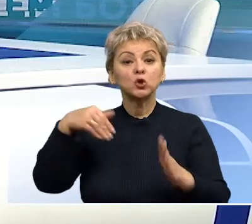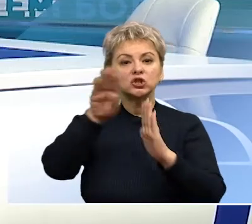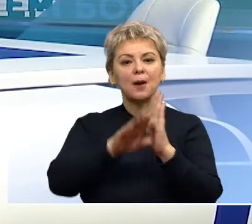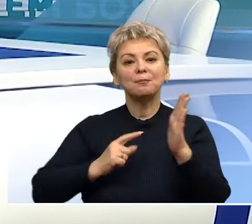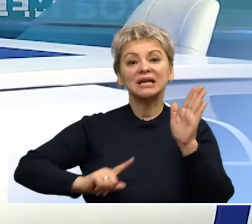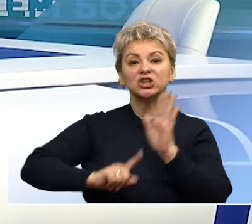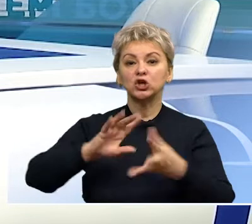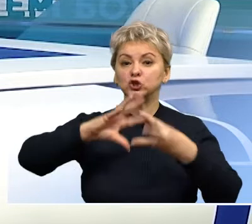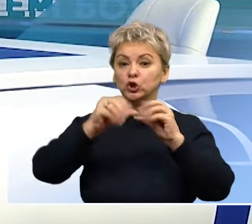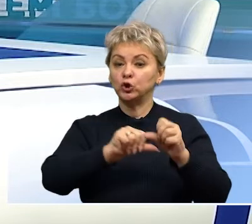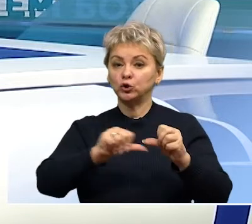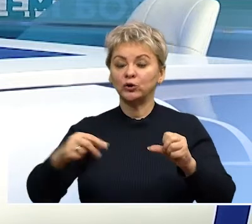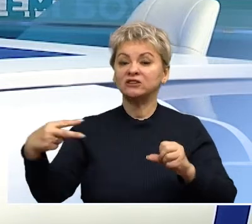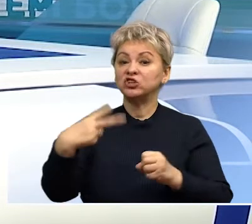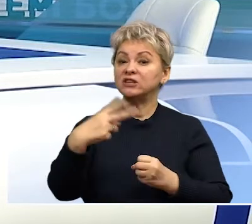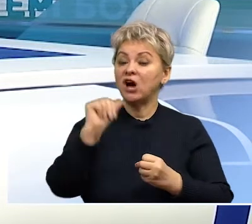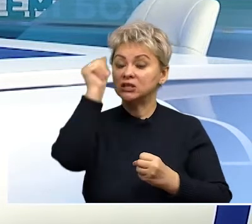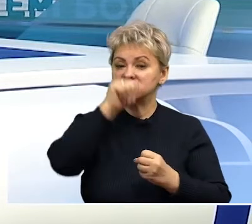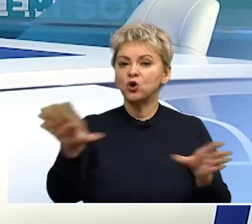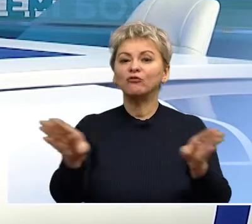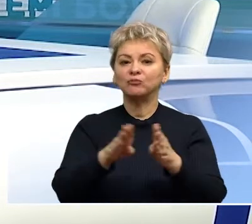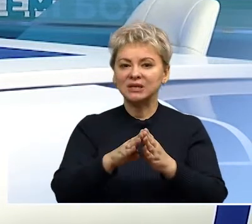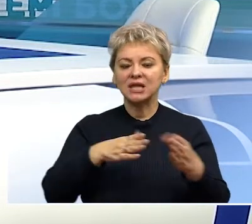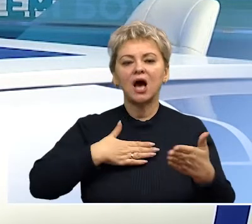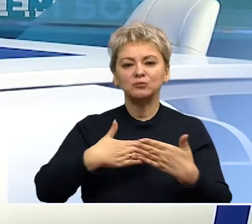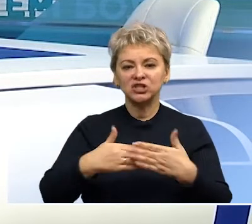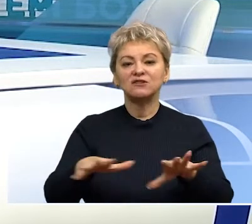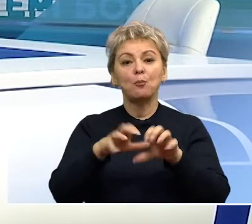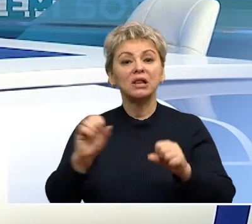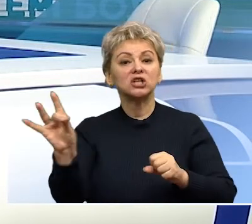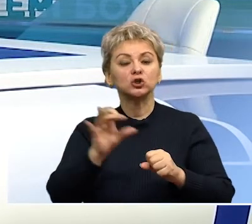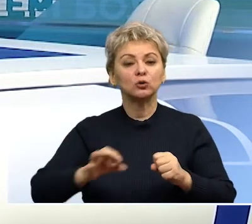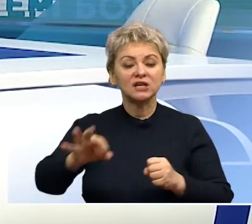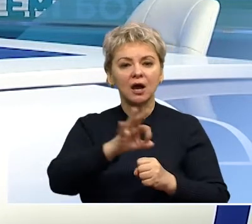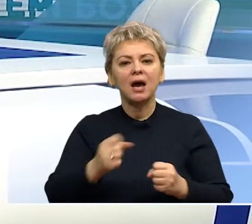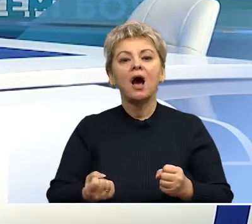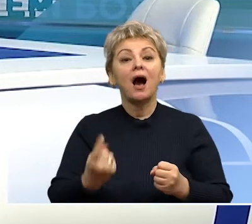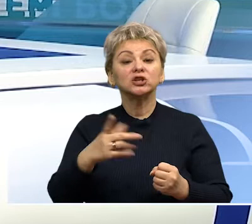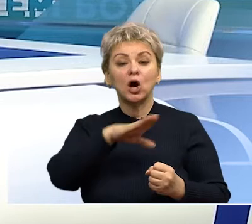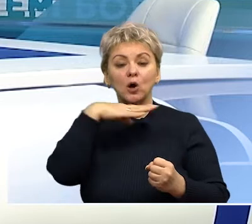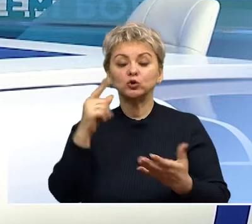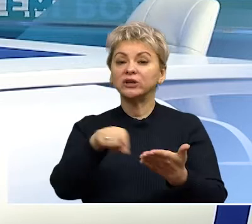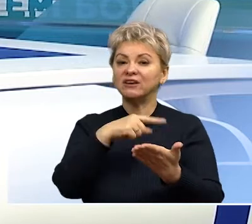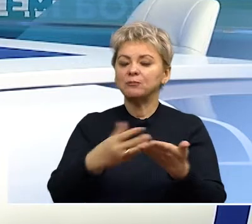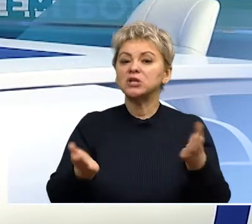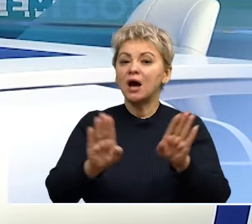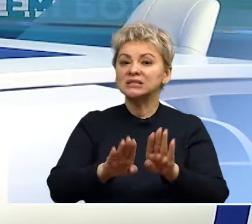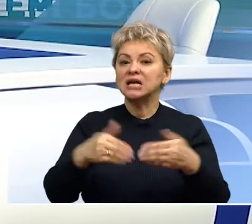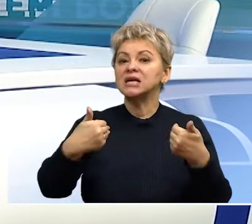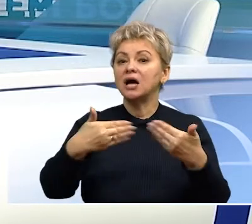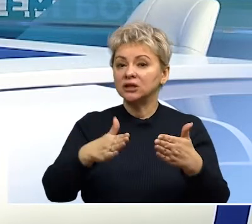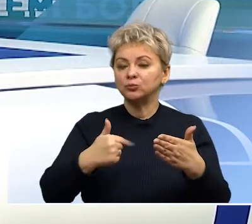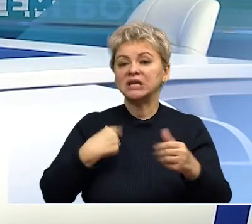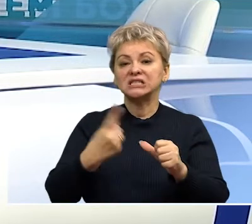прошлой программе мы начали подводить итоги 2020 года вместе с Общественной палатой Ростовской области. Однако многие вопросы